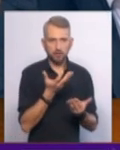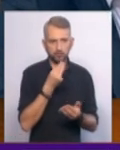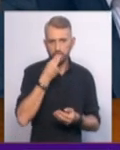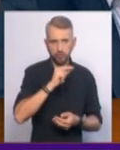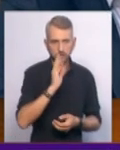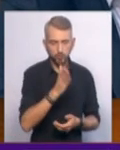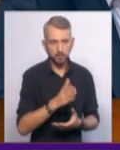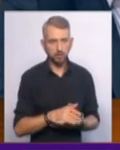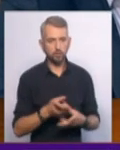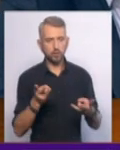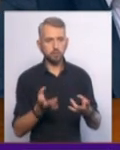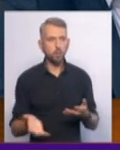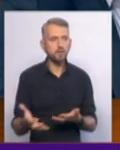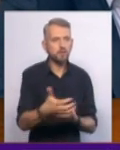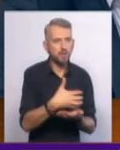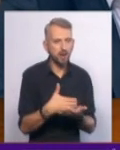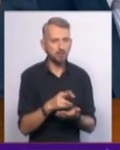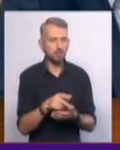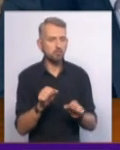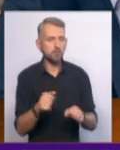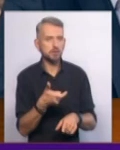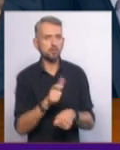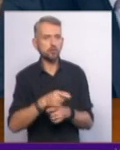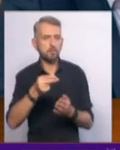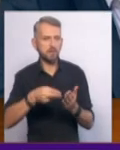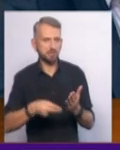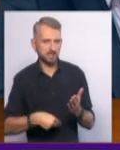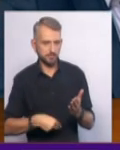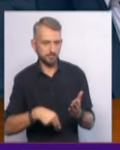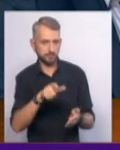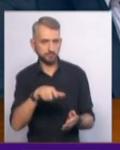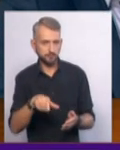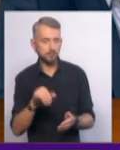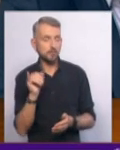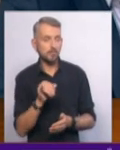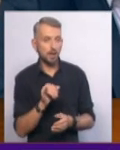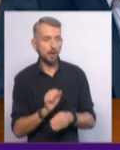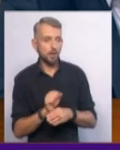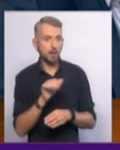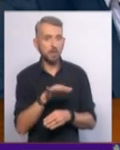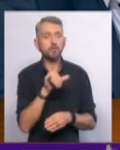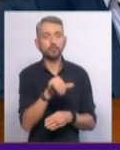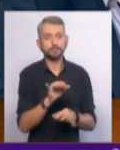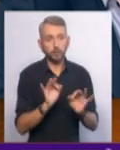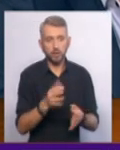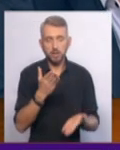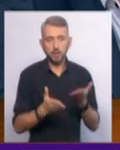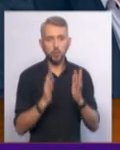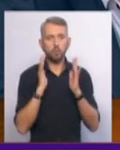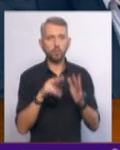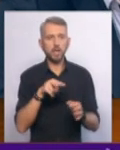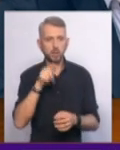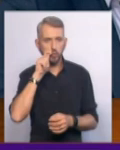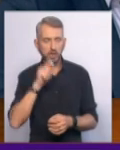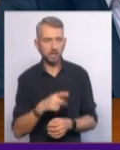звернення. Угу. Потрібно зібрати якомога більше підписів мешканців та направити. У вас, до речі, якщо бульвар Лесі